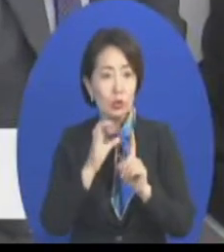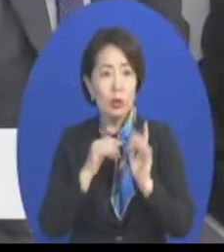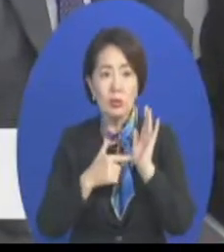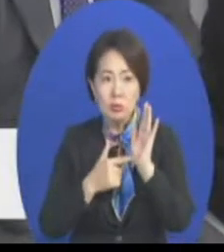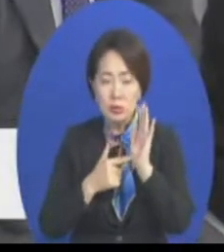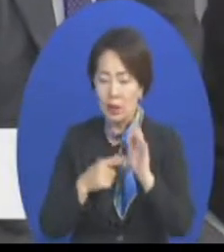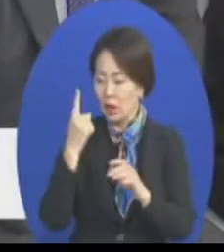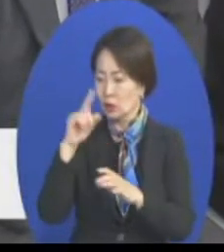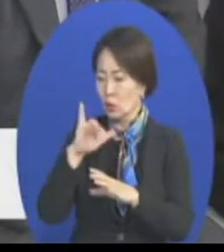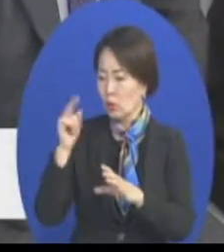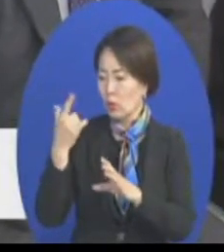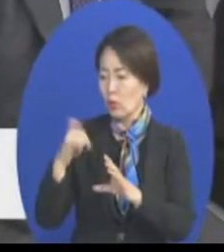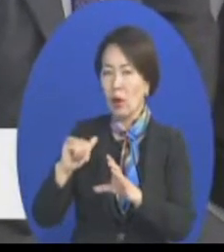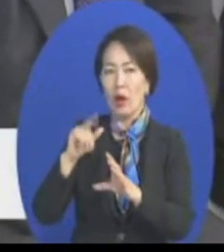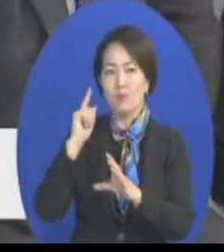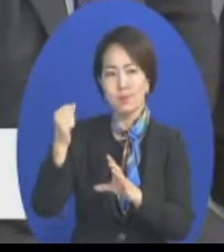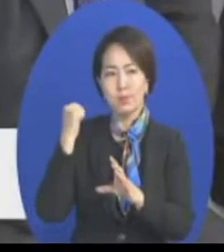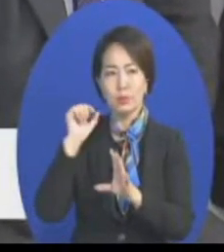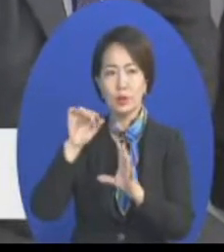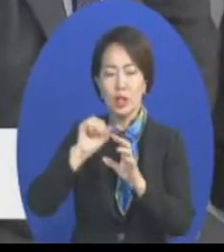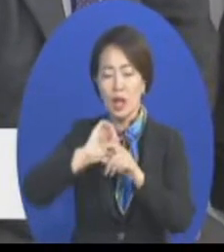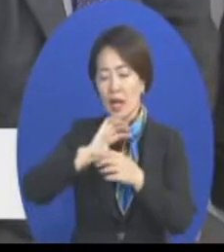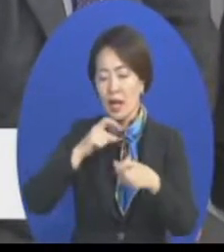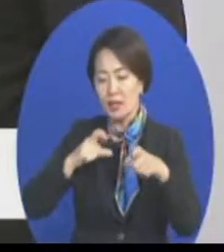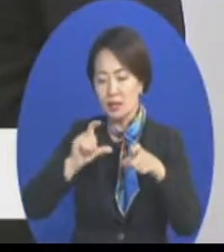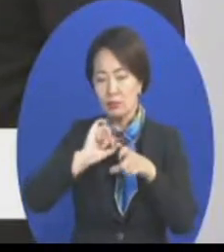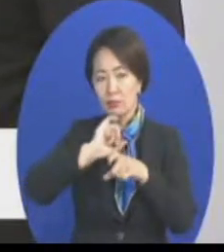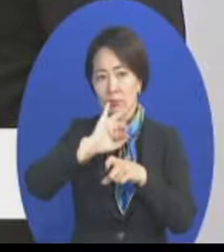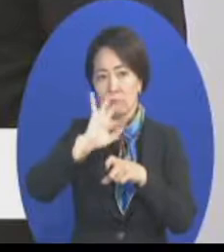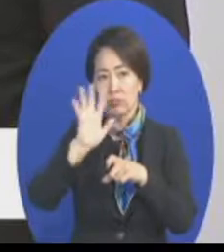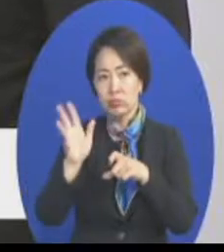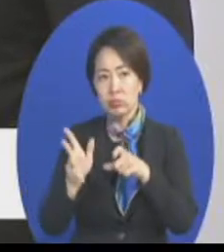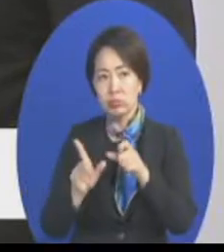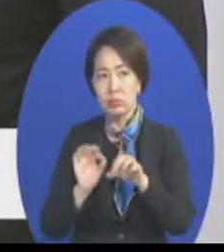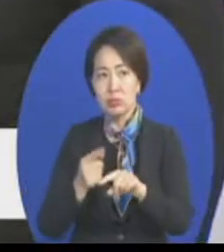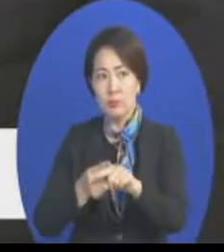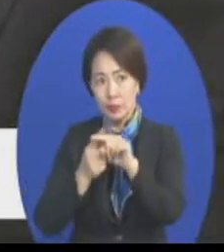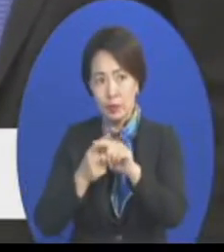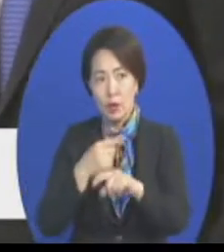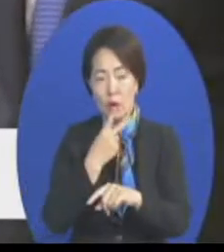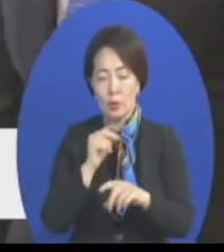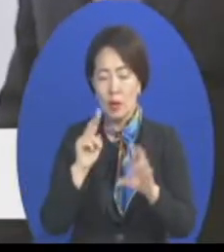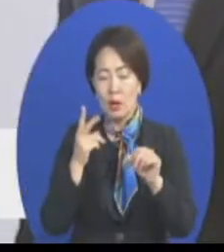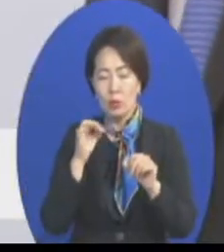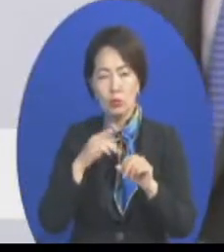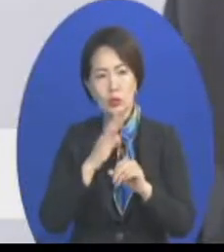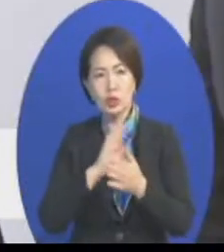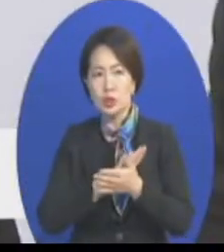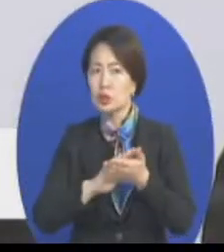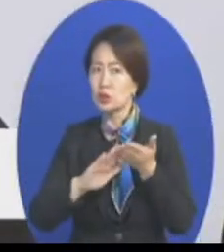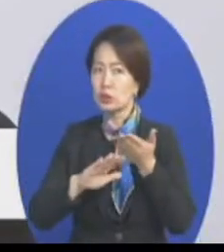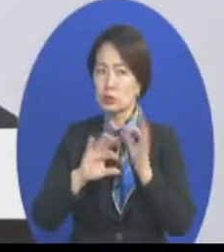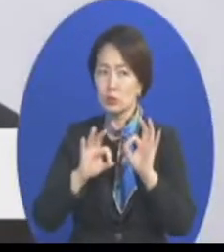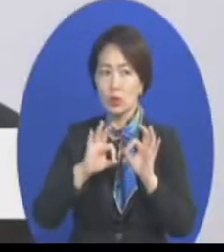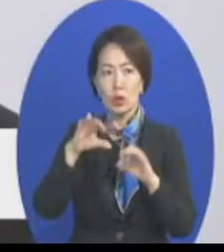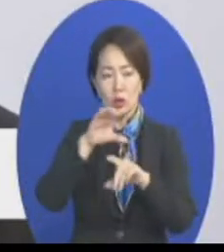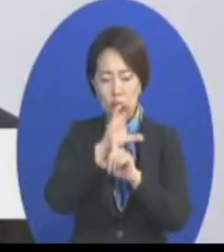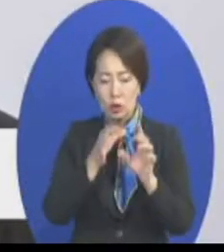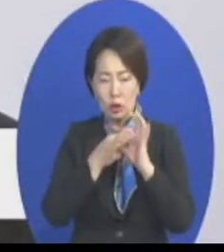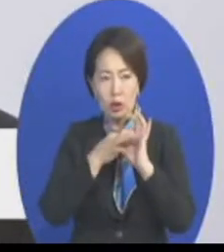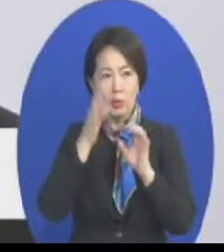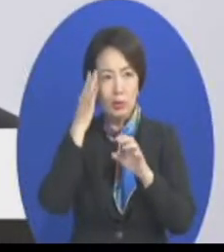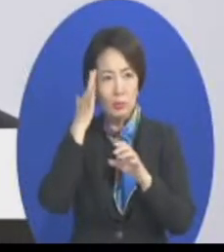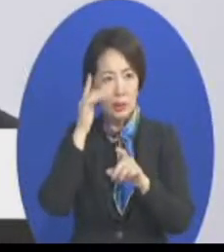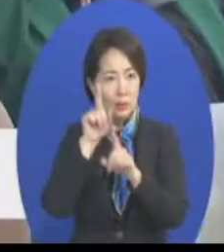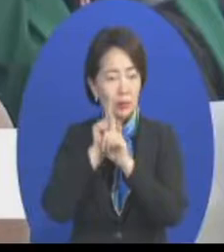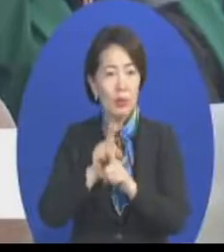урхай тулгуурласан эдийн засгийг солонгоруулах нэг тулгуур нь болох юм. 2012 оноос хойш шинжилээгүй төрөө соёл урлагийн талаар баримтлах бодлогыг ойрын